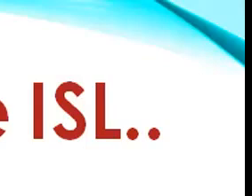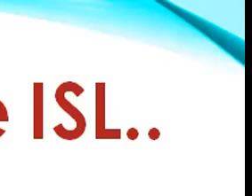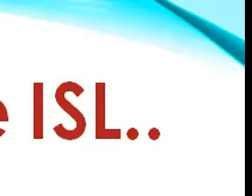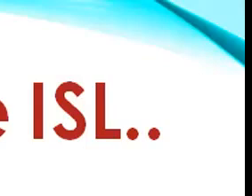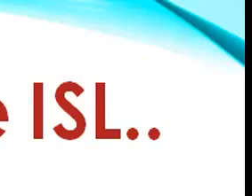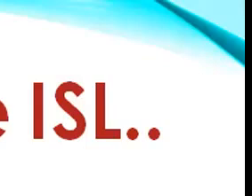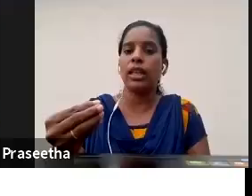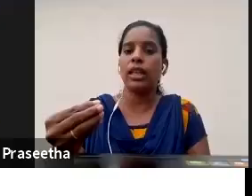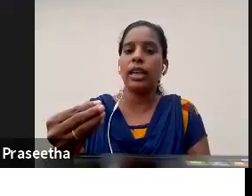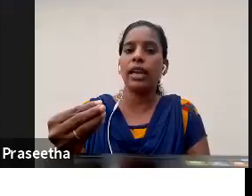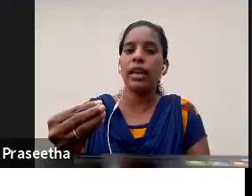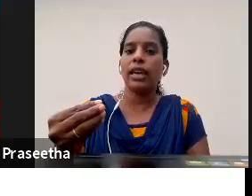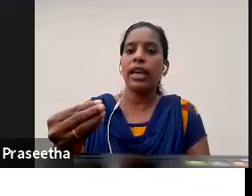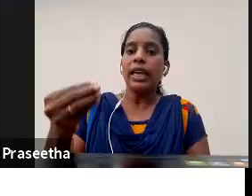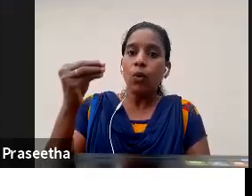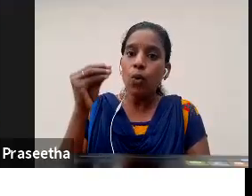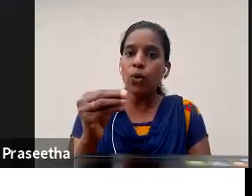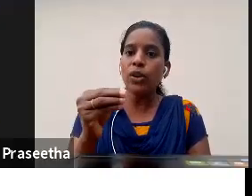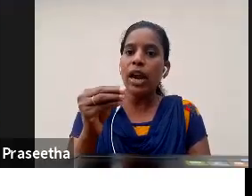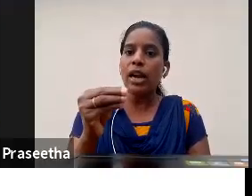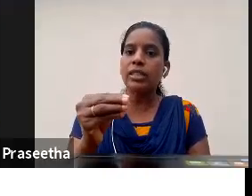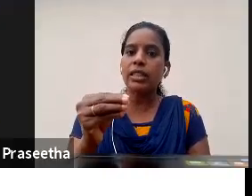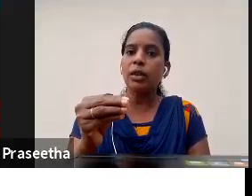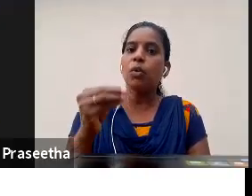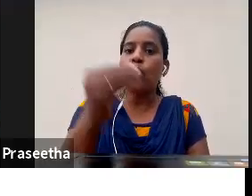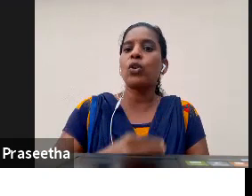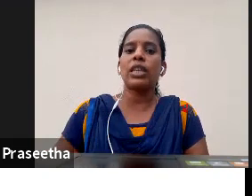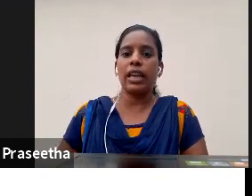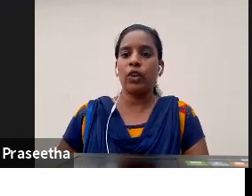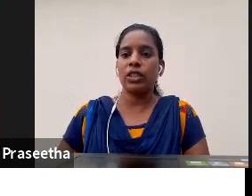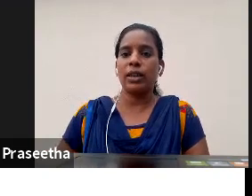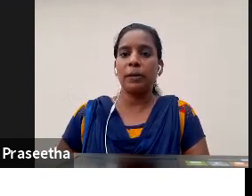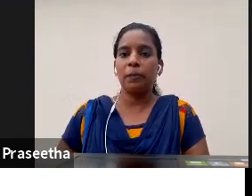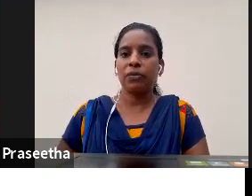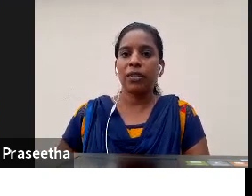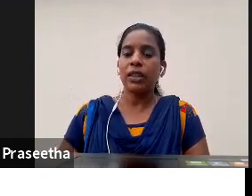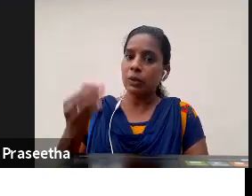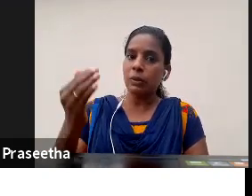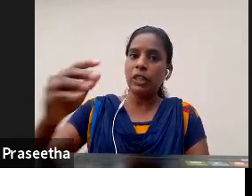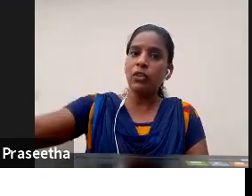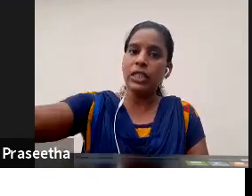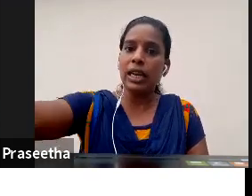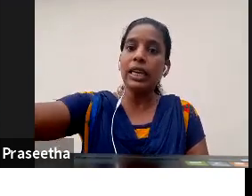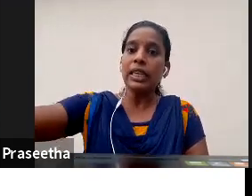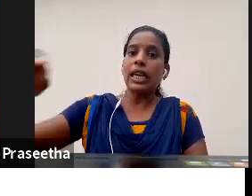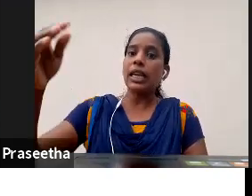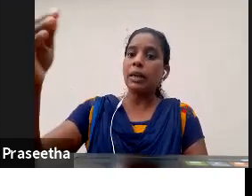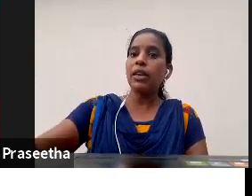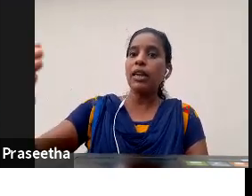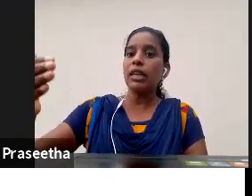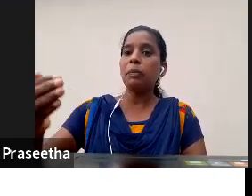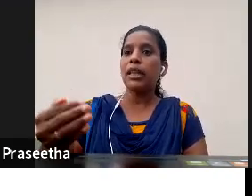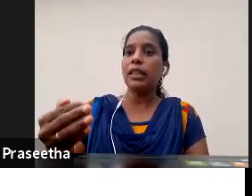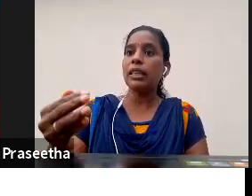സൈൻ ഇല്ലാത്തത് കൊണ്ട് തന്നെ ഓരോ രാജ്യത്തിനും ഓരോ സൈൻ ലാംഗ്വേജ് ആണ്. എന്ന് വെച്ചാല് ഞാൻ